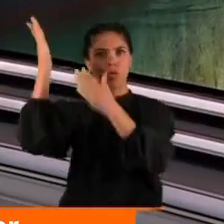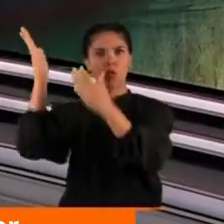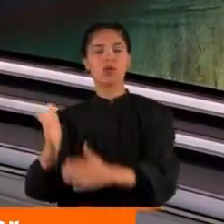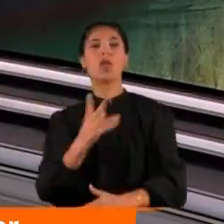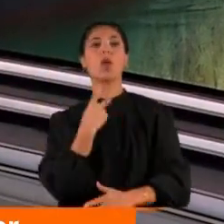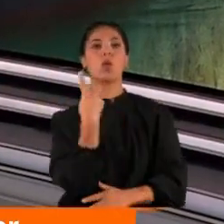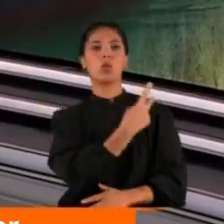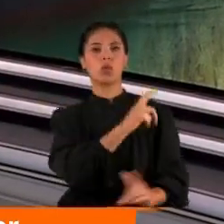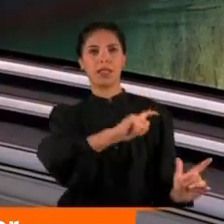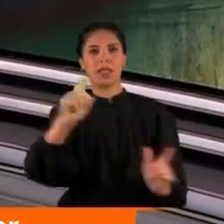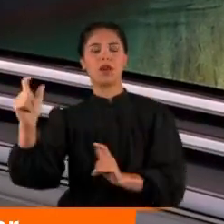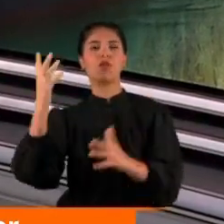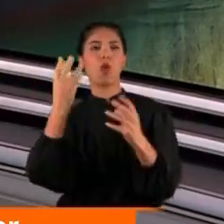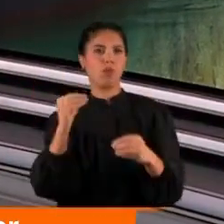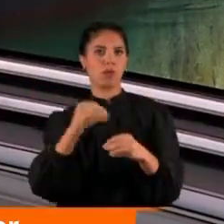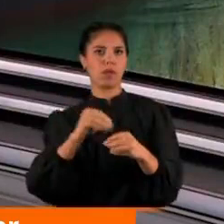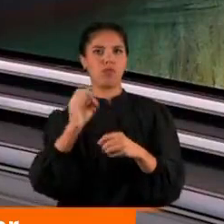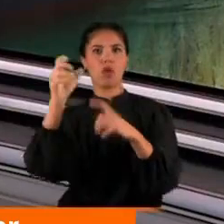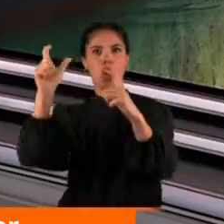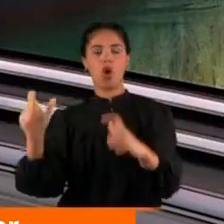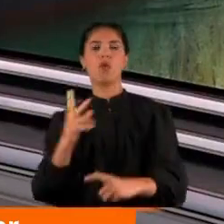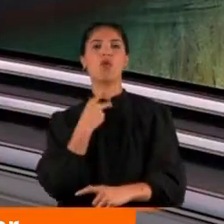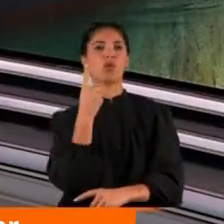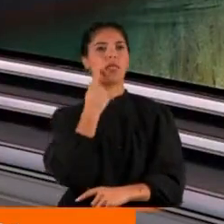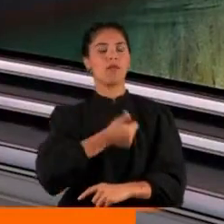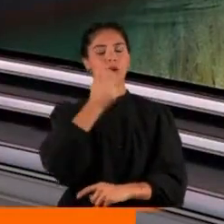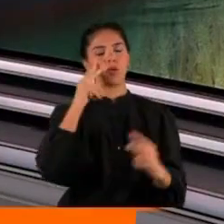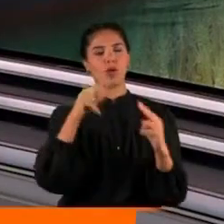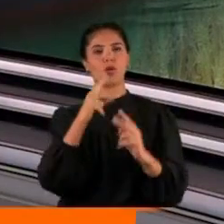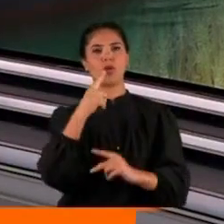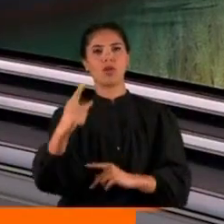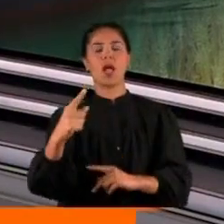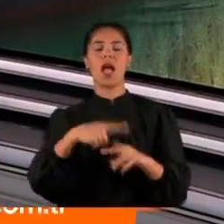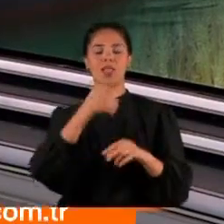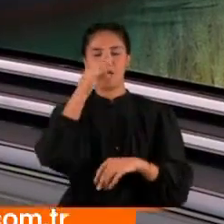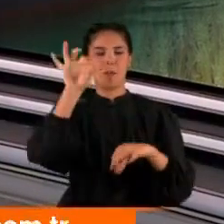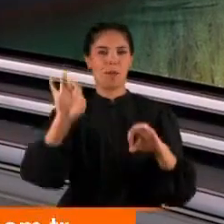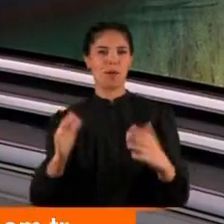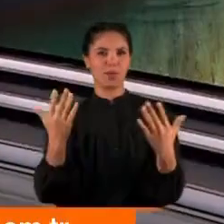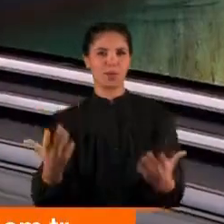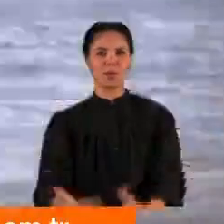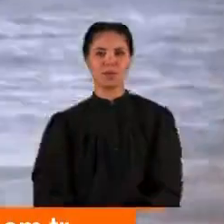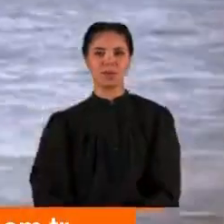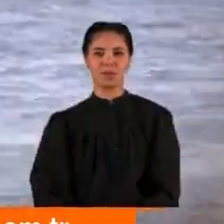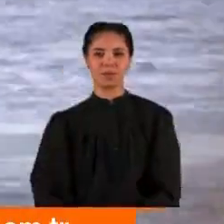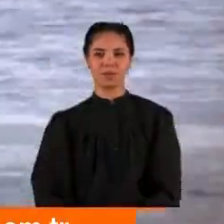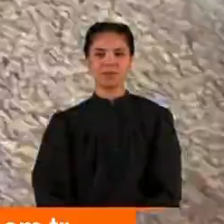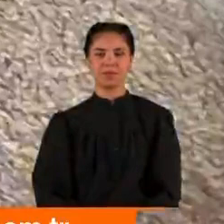başlaması için Putin Özbekistan'da görüşeceğini söyledi Atv Haber sıcak günlerde başladı